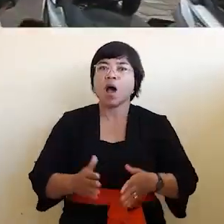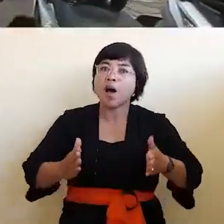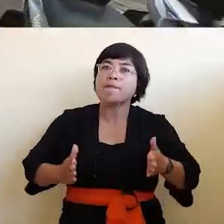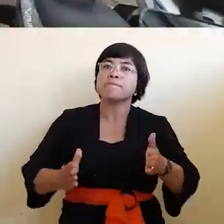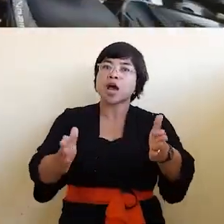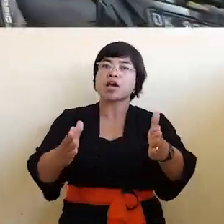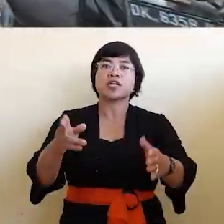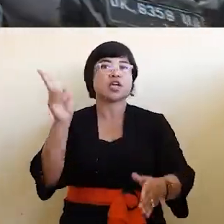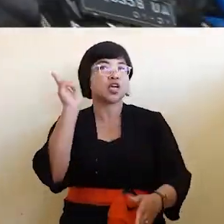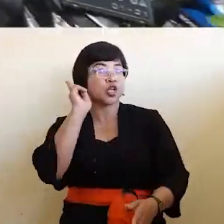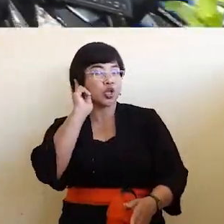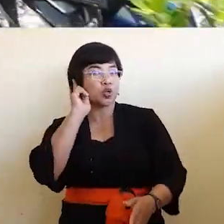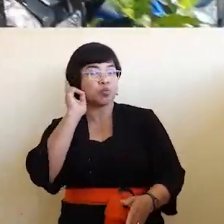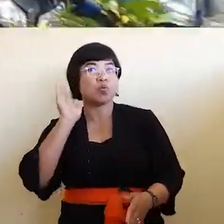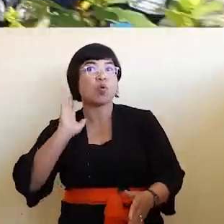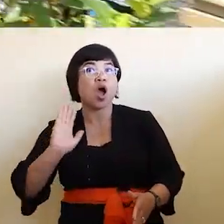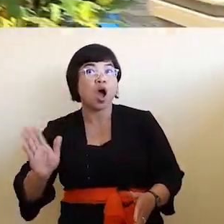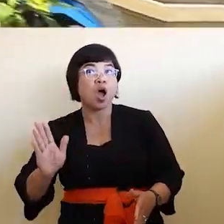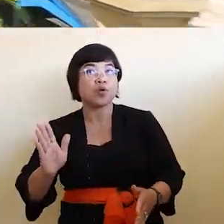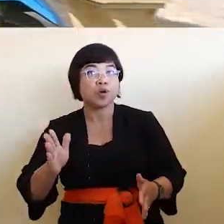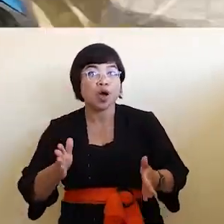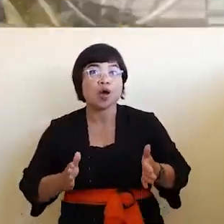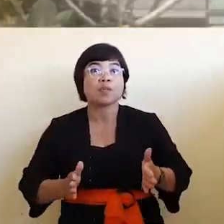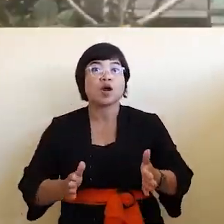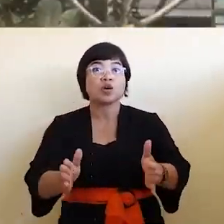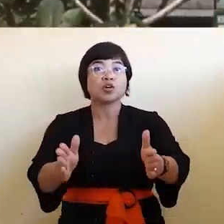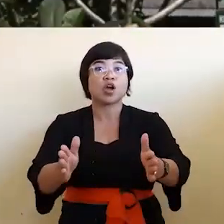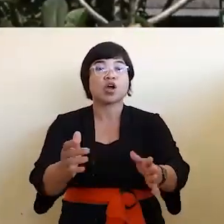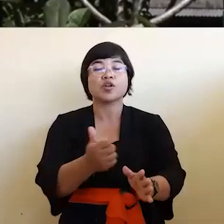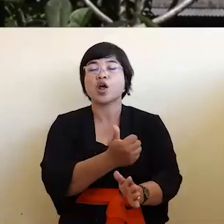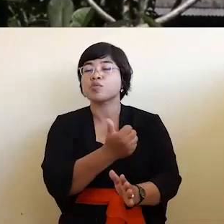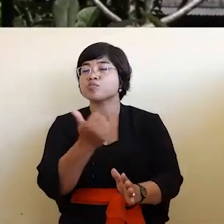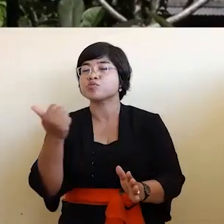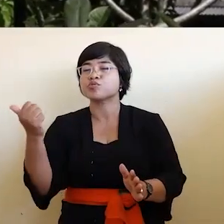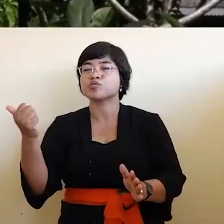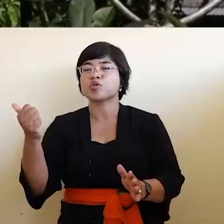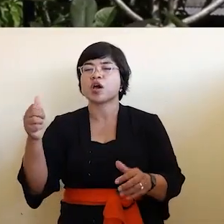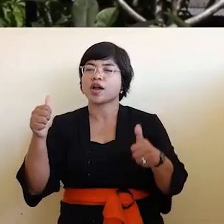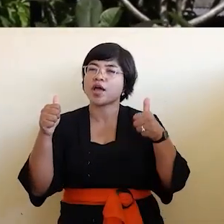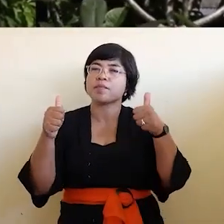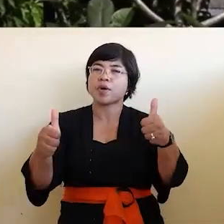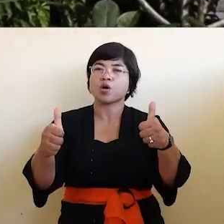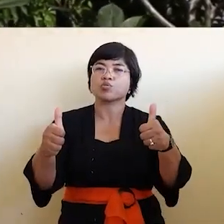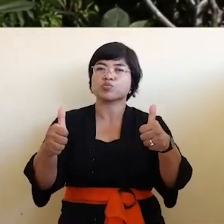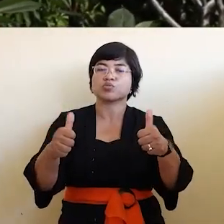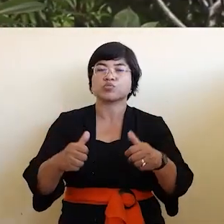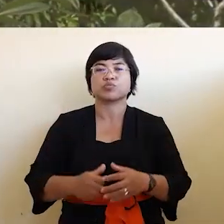khusus wanita yang dilengkapi dengan marka jalan dan petunjuk arah yang jelas.